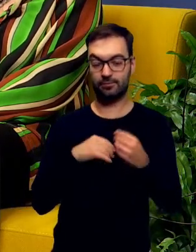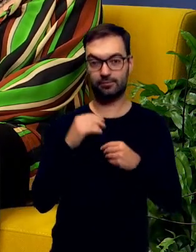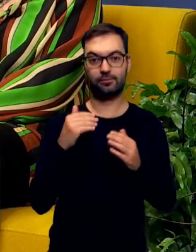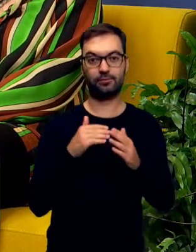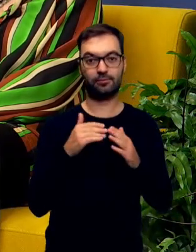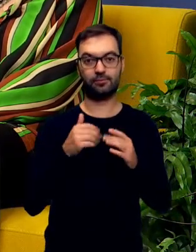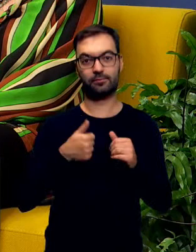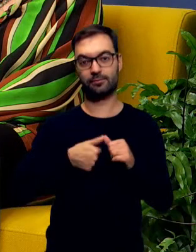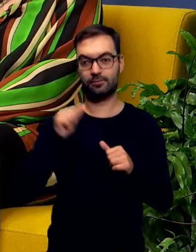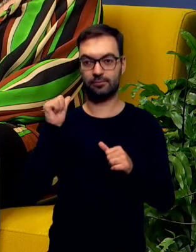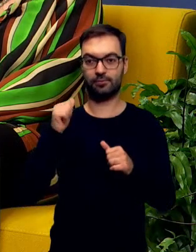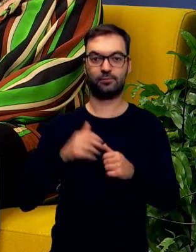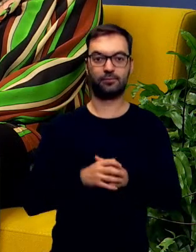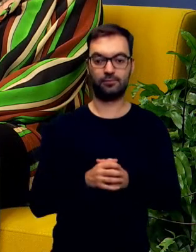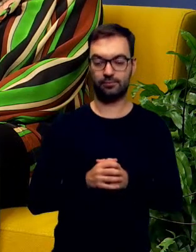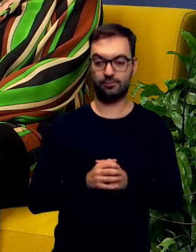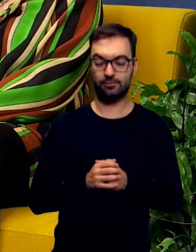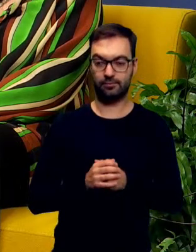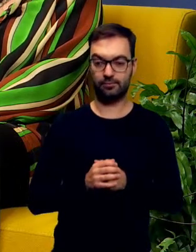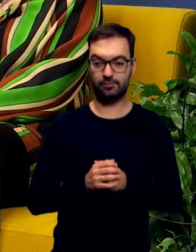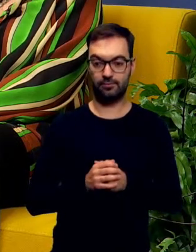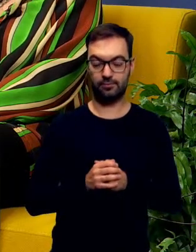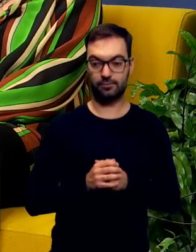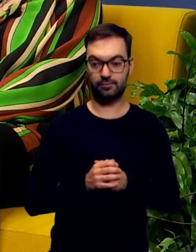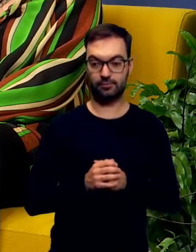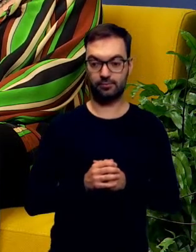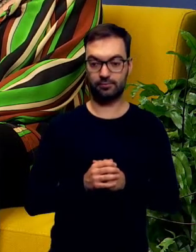więcej niż w roku poprzednim. A